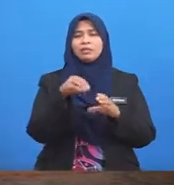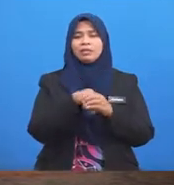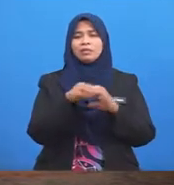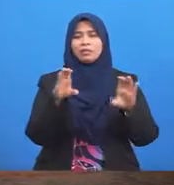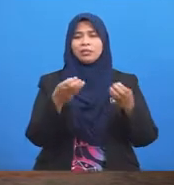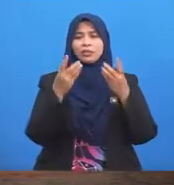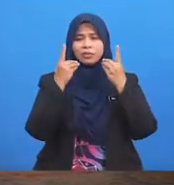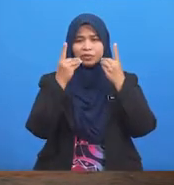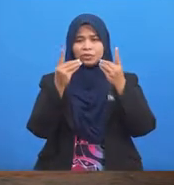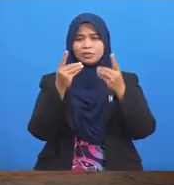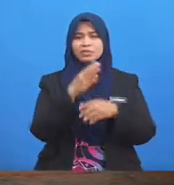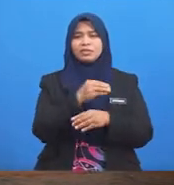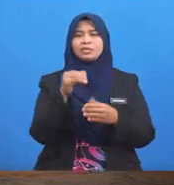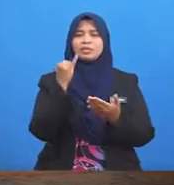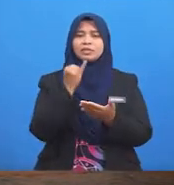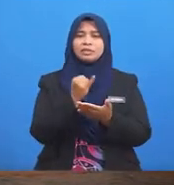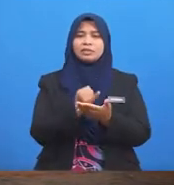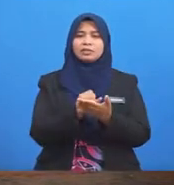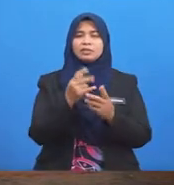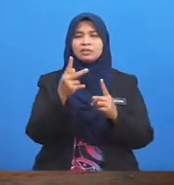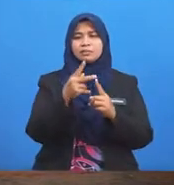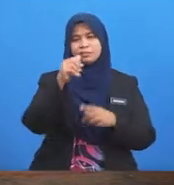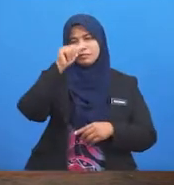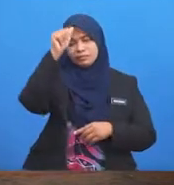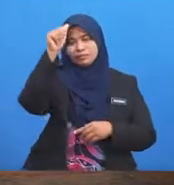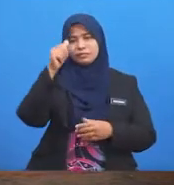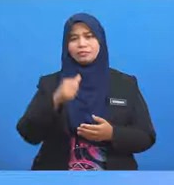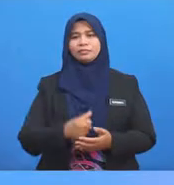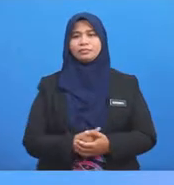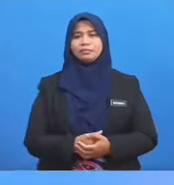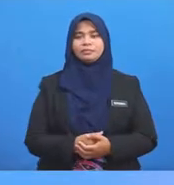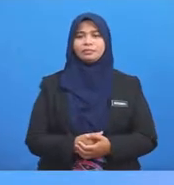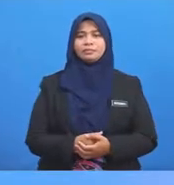dosa dan kemungkaran kepada Allah Subhanahu Wa Taala.